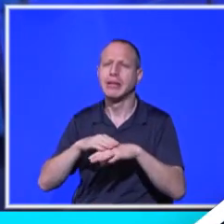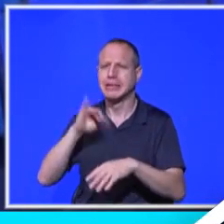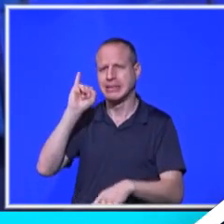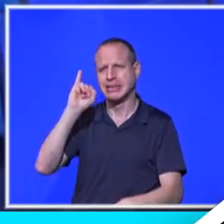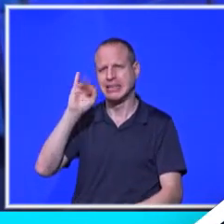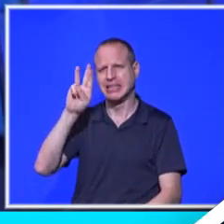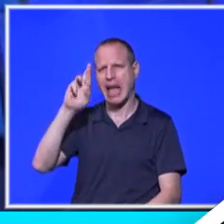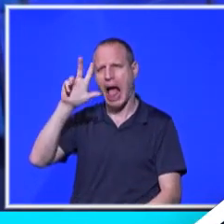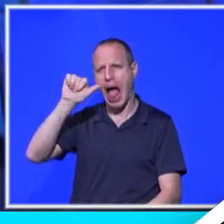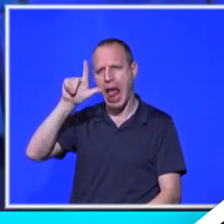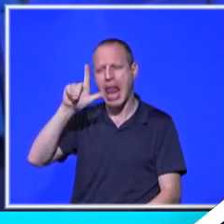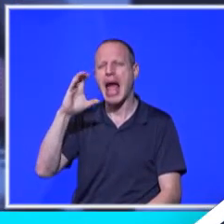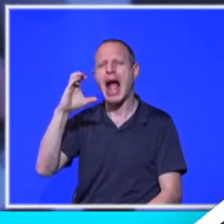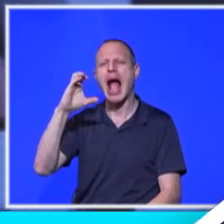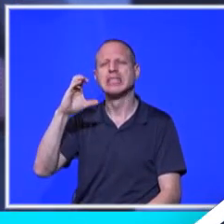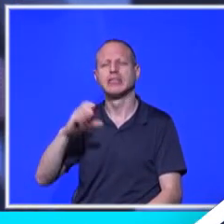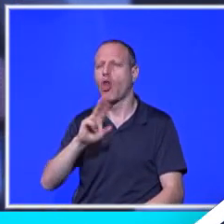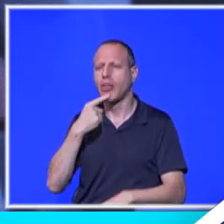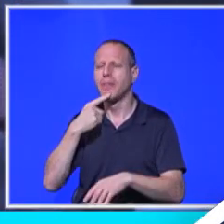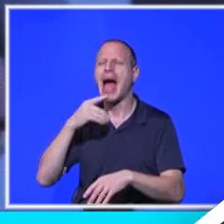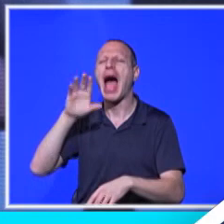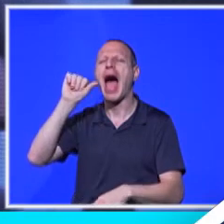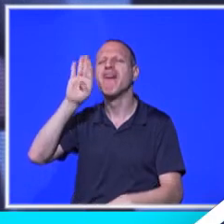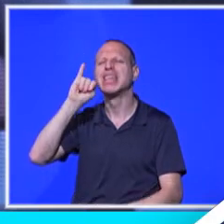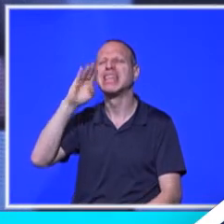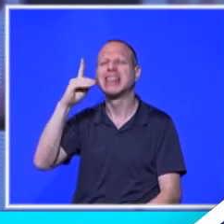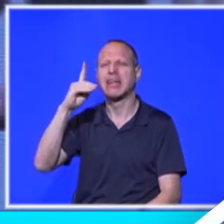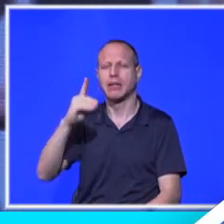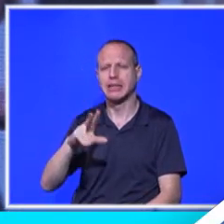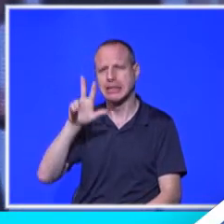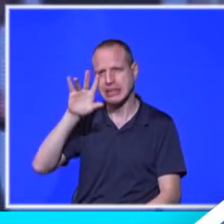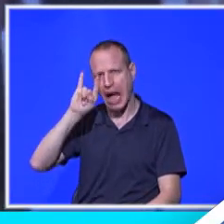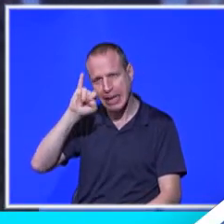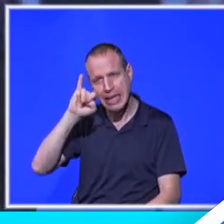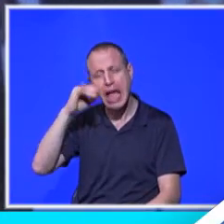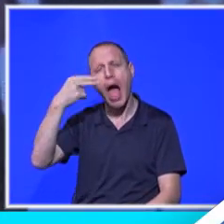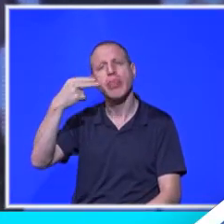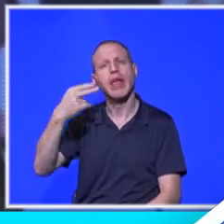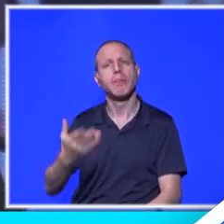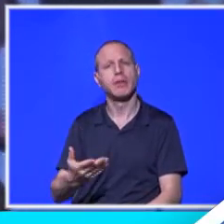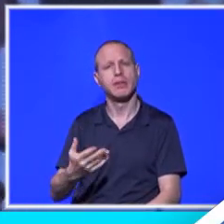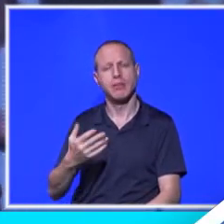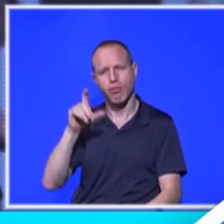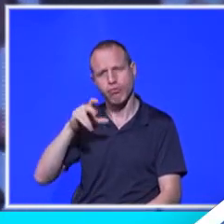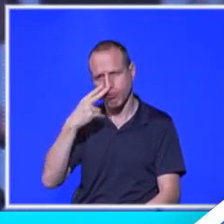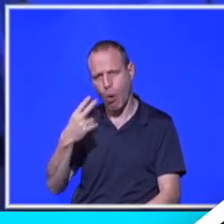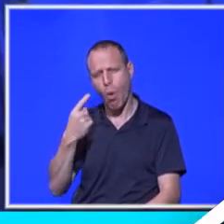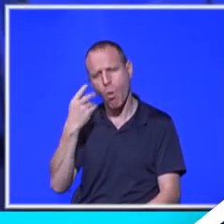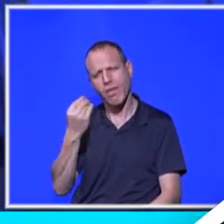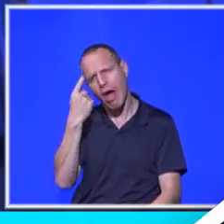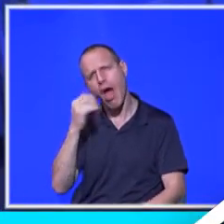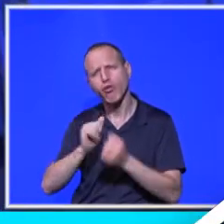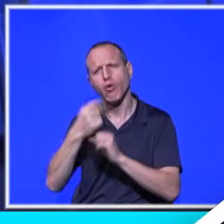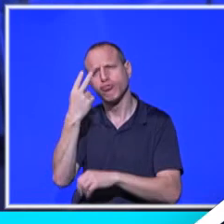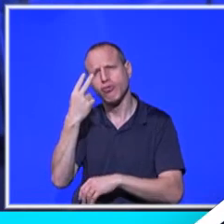ישראל קץ, לא נאמר על ידי אבי דיכטר, לא נאמר, צחי הנגבי, אנשים שראו דבר אחד או שניים לאורך